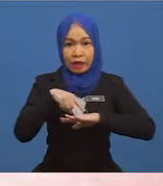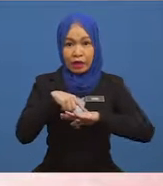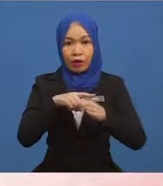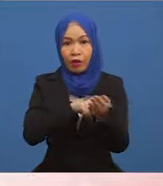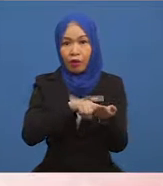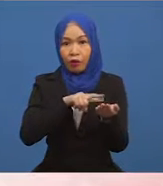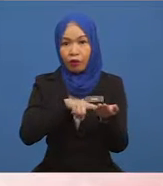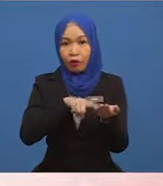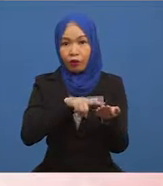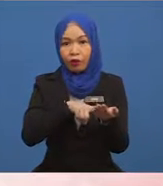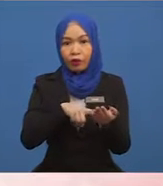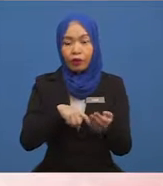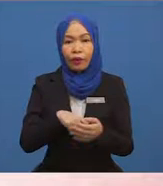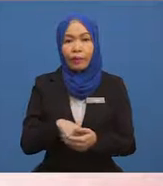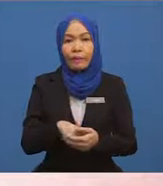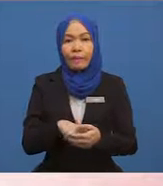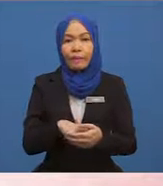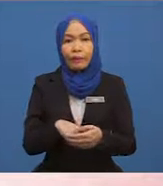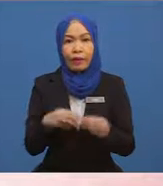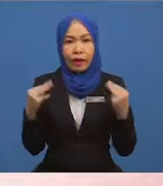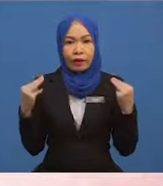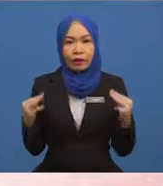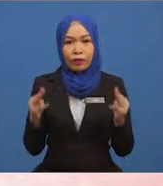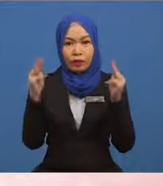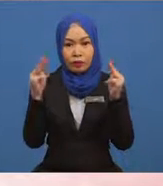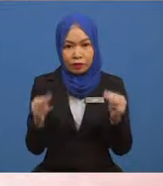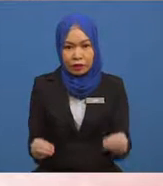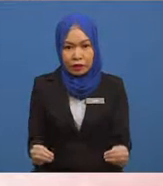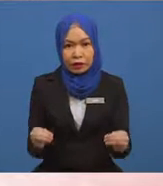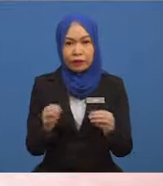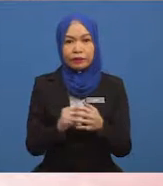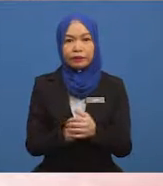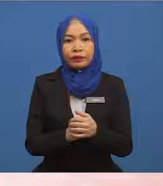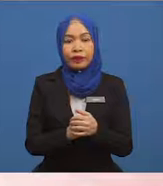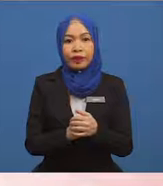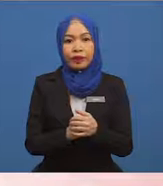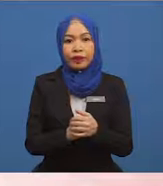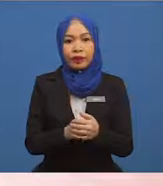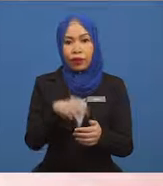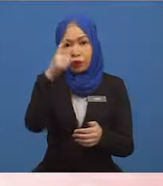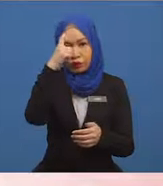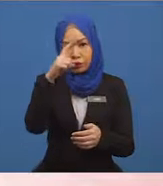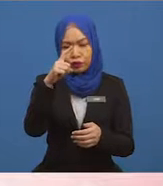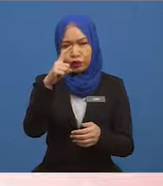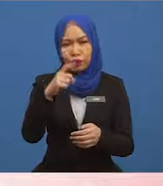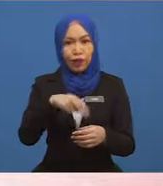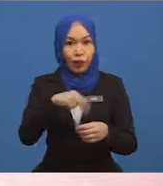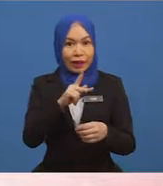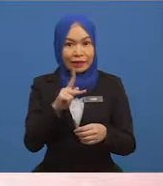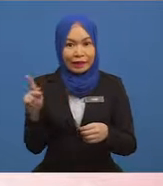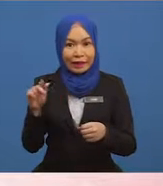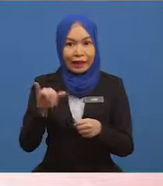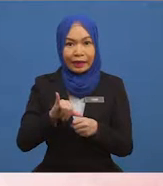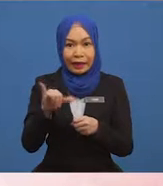Lactobacillus menjalankan fermentasi susu untuk menghasilkan dadih.